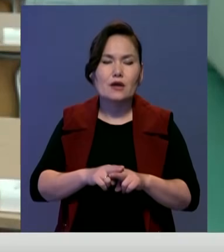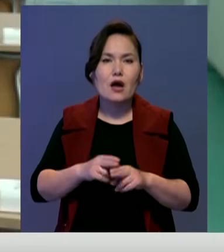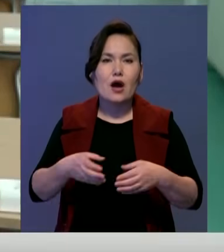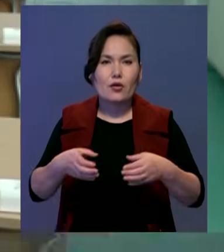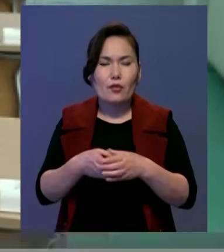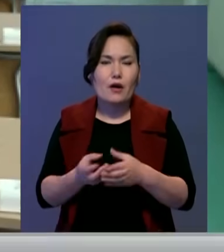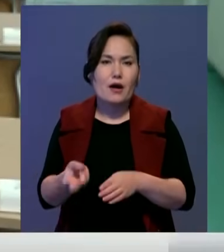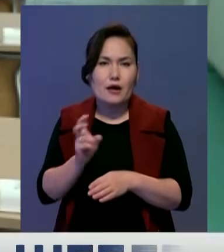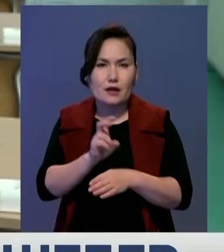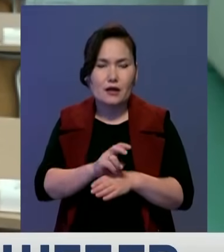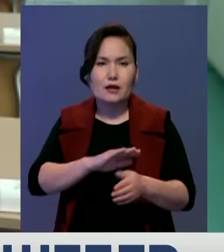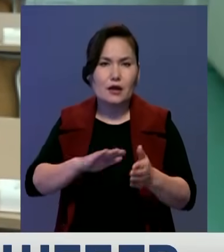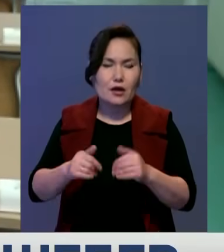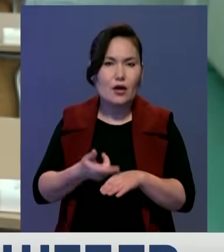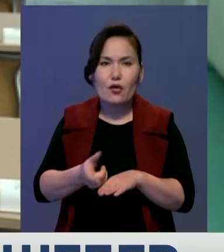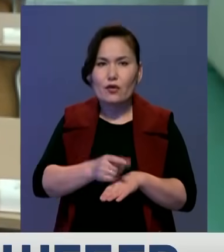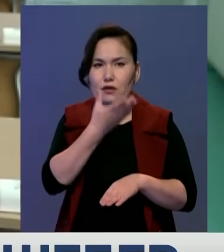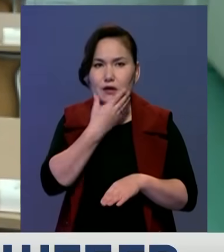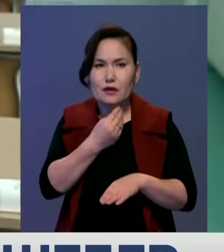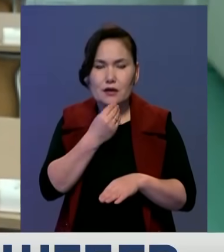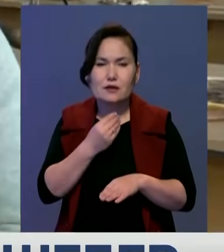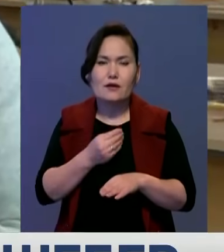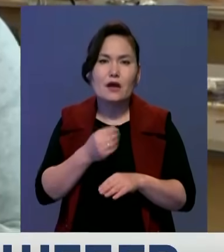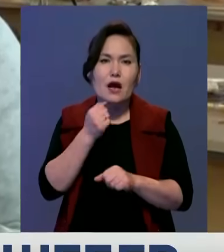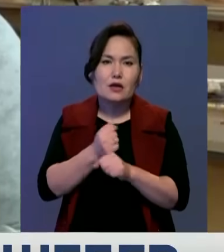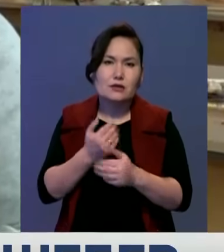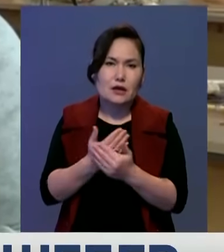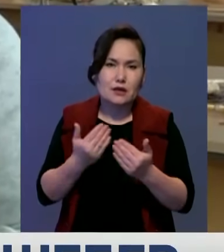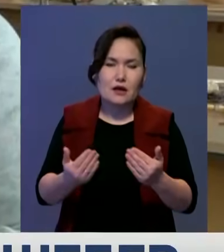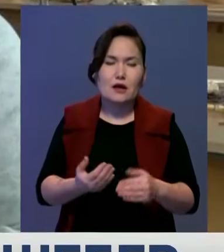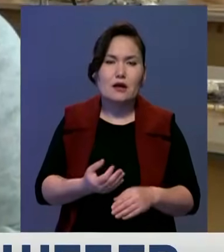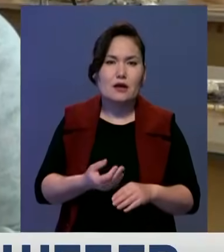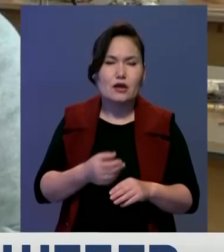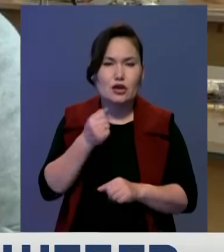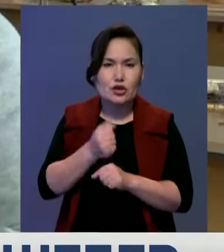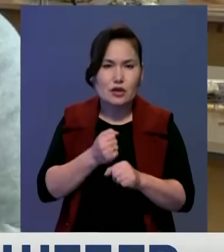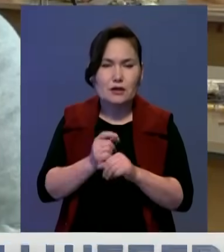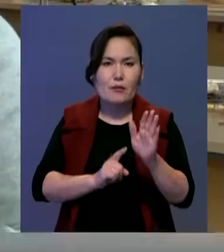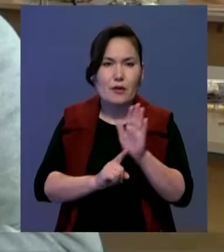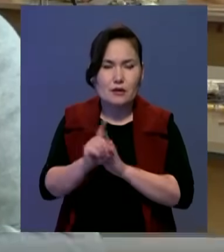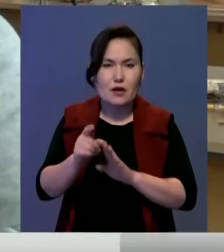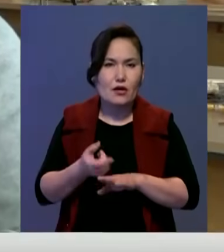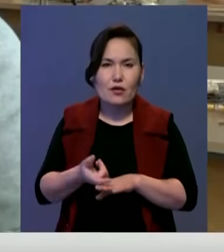көптеген өте әдемі заттарды жасай бастадық. Маған ұнайды мұнда, көптеген қызық.